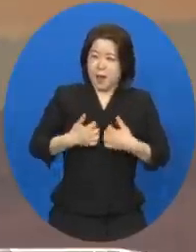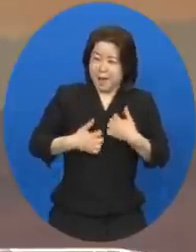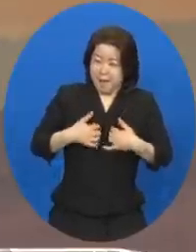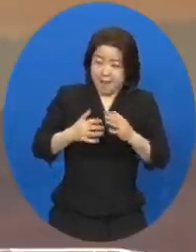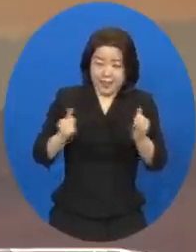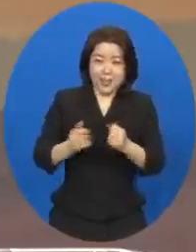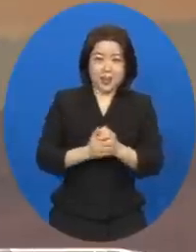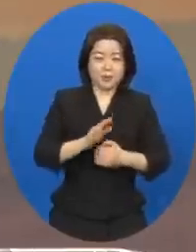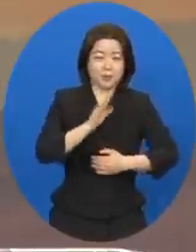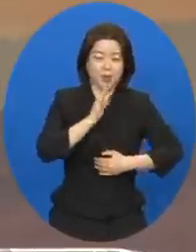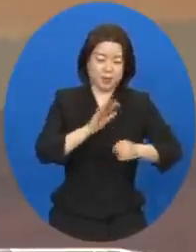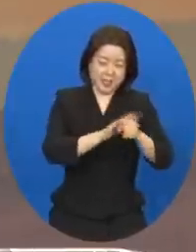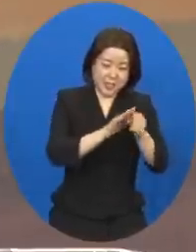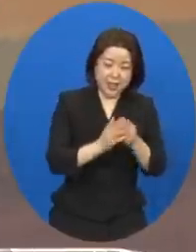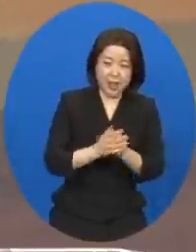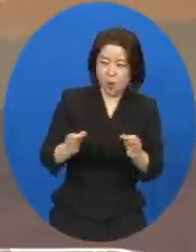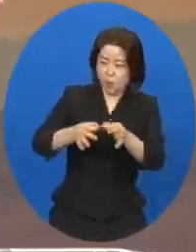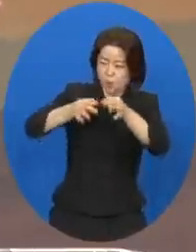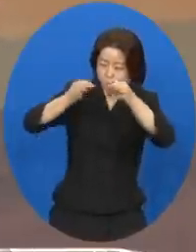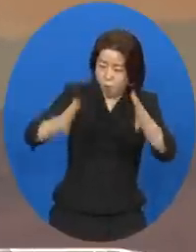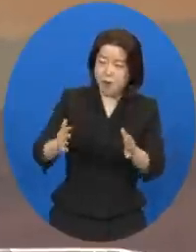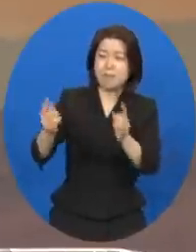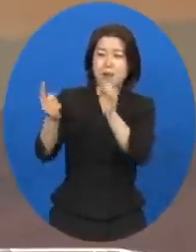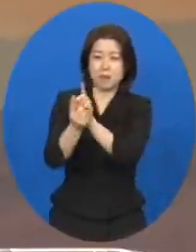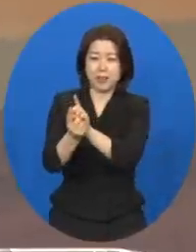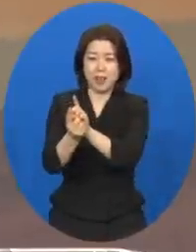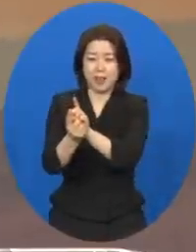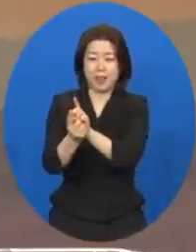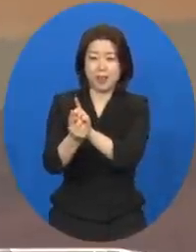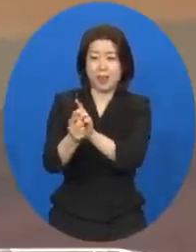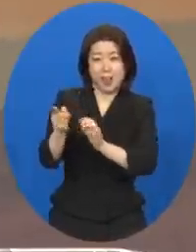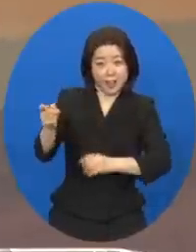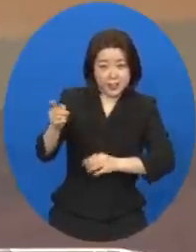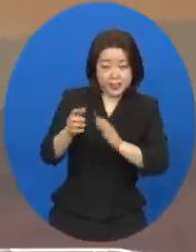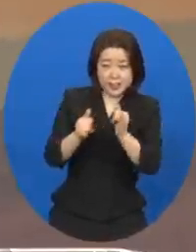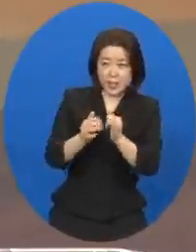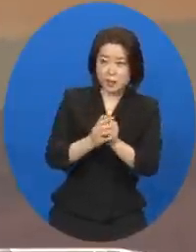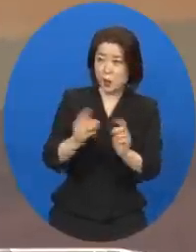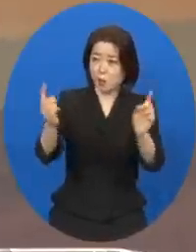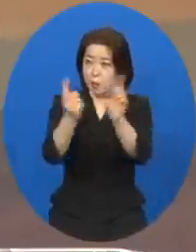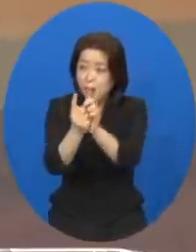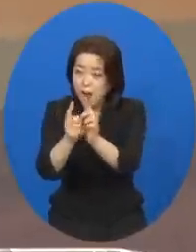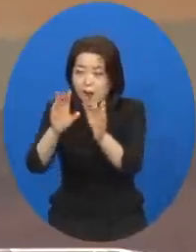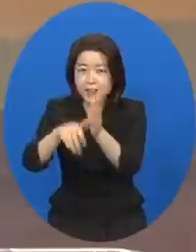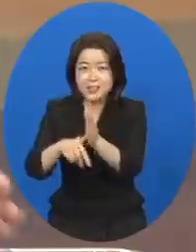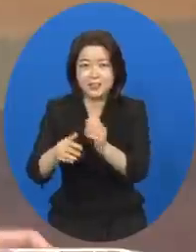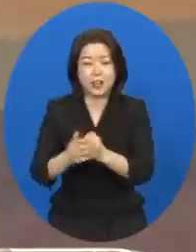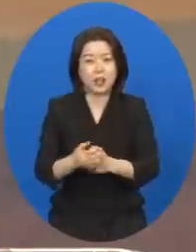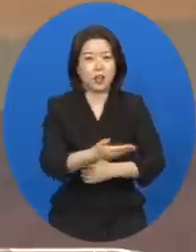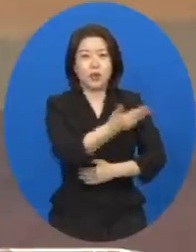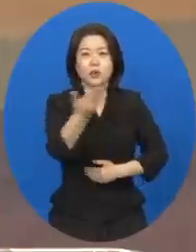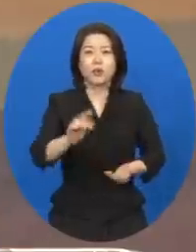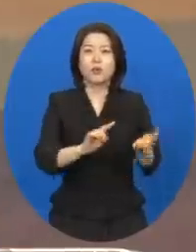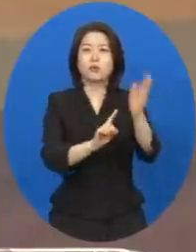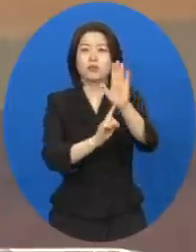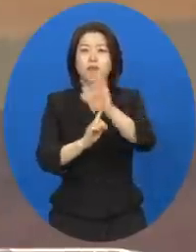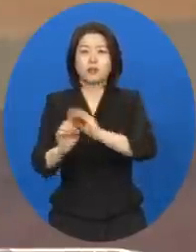정말 사랑하는 사람, 오랜만에 만난 그런 사람을 딱 만났을 때 여러분은 어떻게